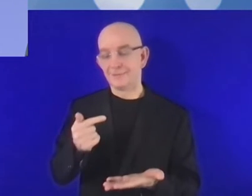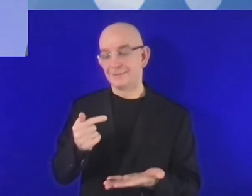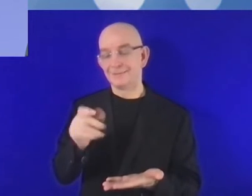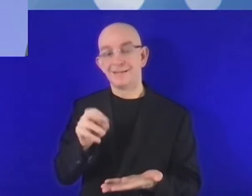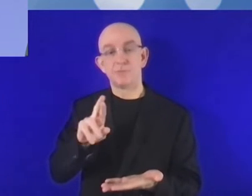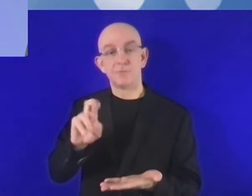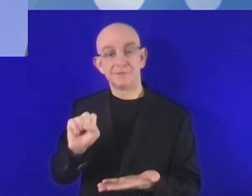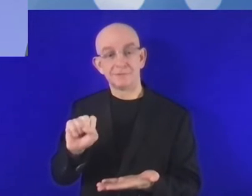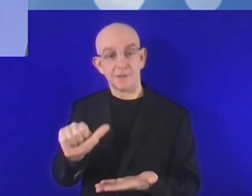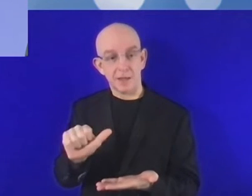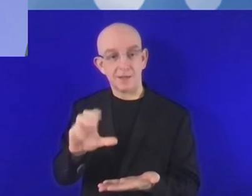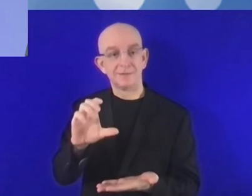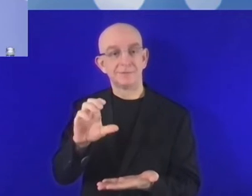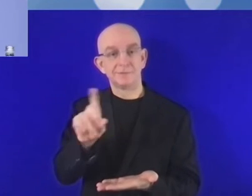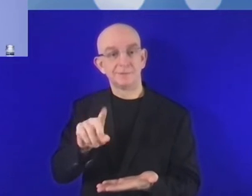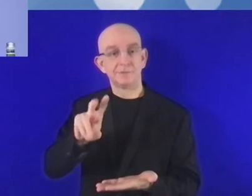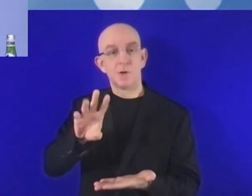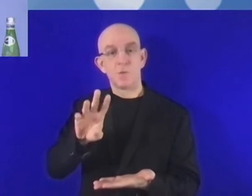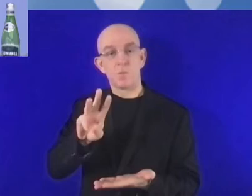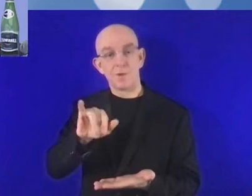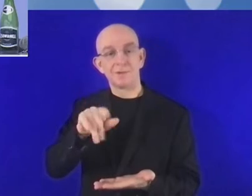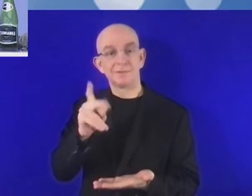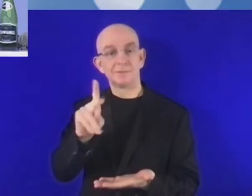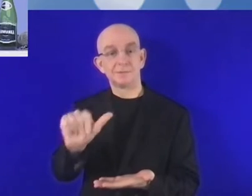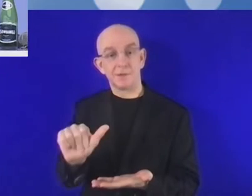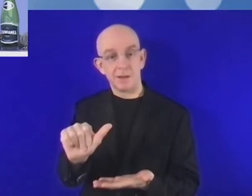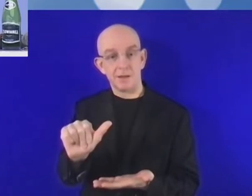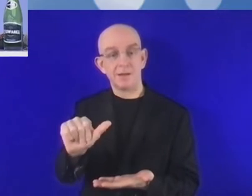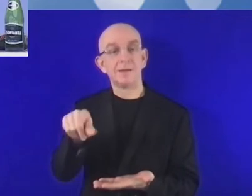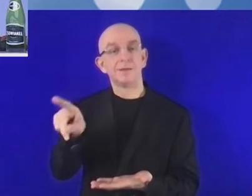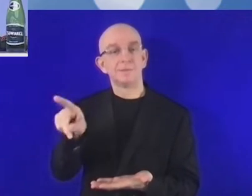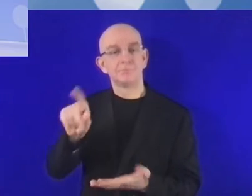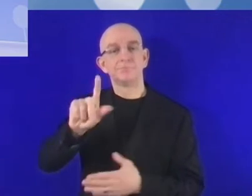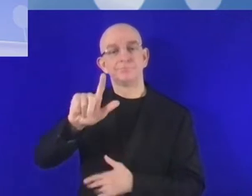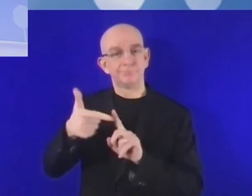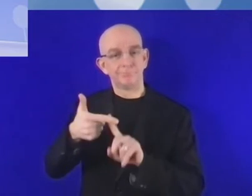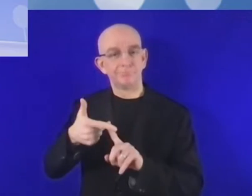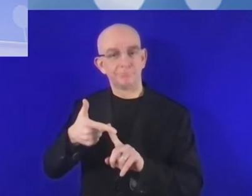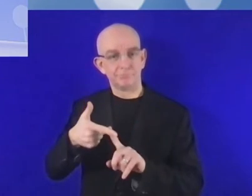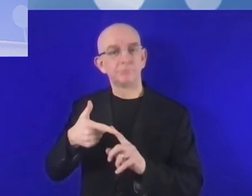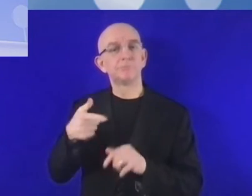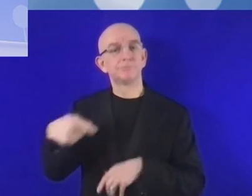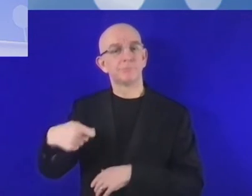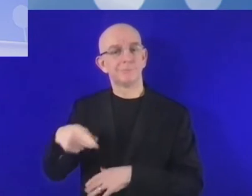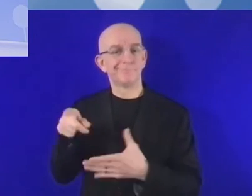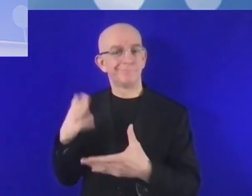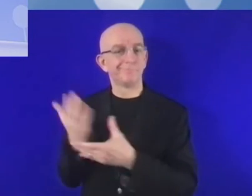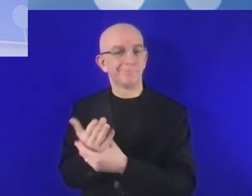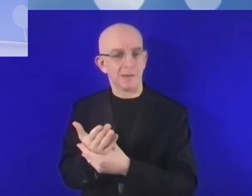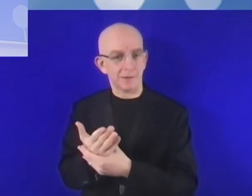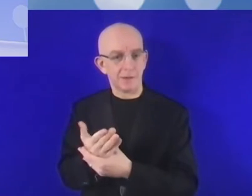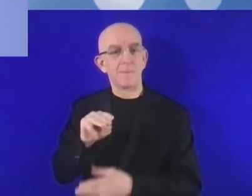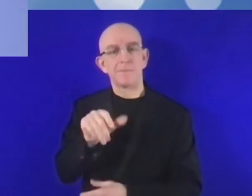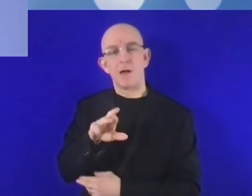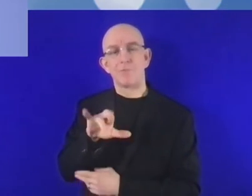Мария Франческа Спартолизано, которая представляет бюро